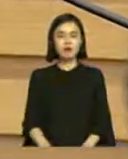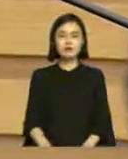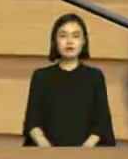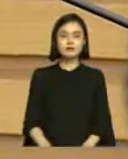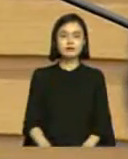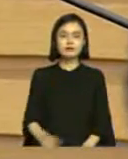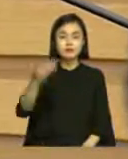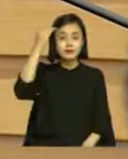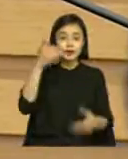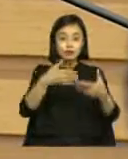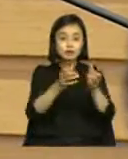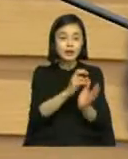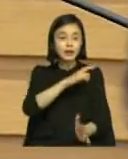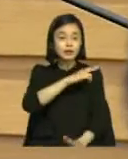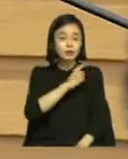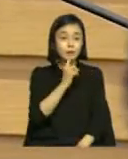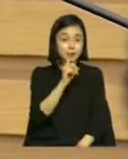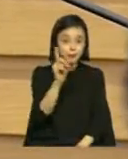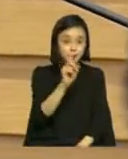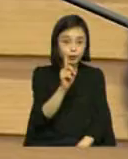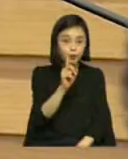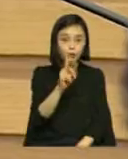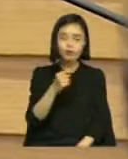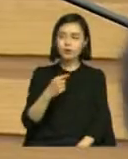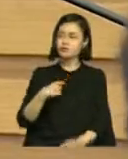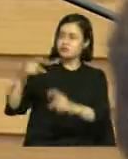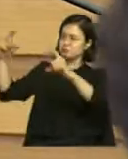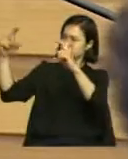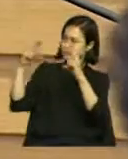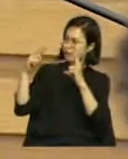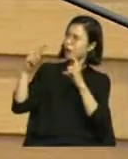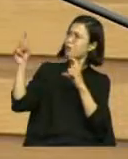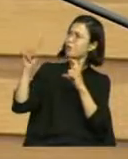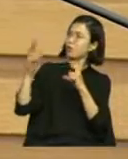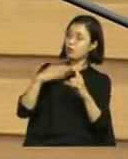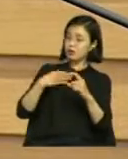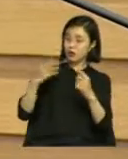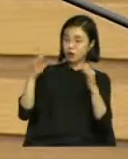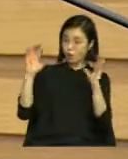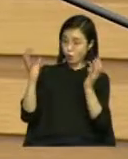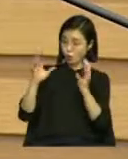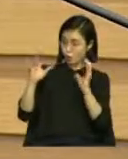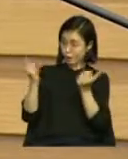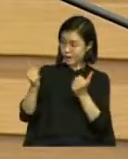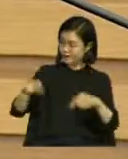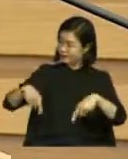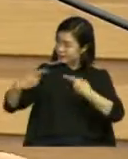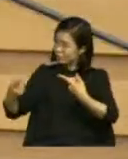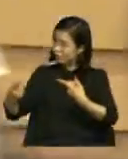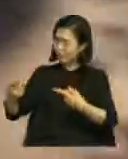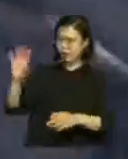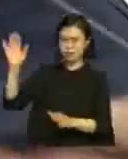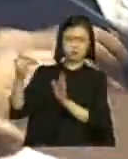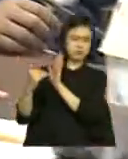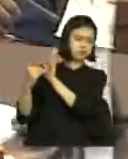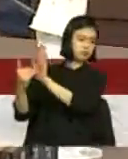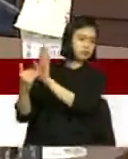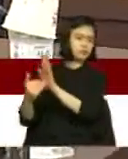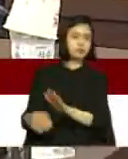그러면서 자유한국당 의원들은 아무것도 할 수 없는 회의에 참여할 이유가 없다며 퇴장했습니다. 퇴장하겠습니다.